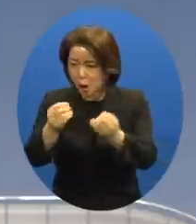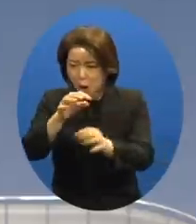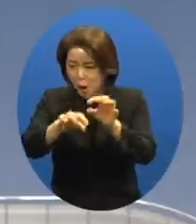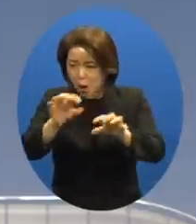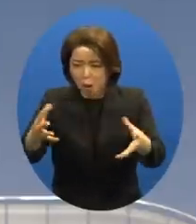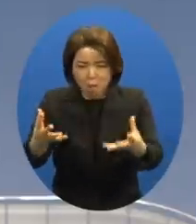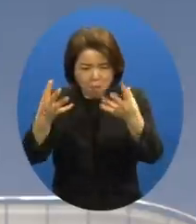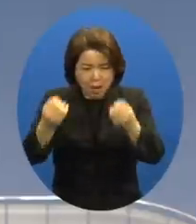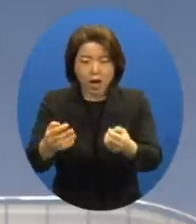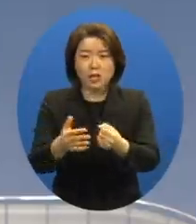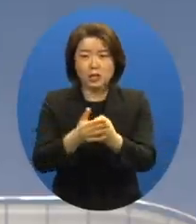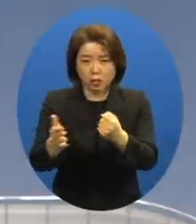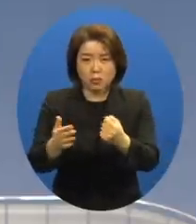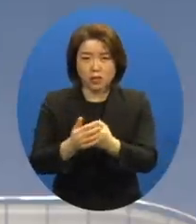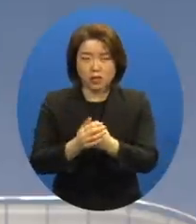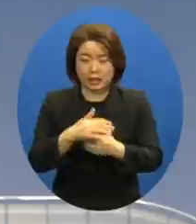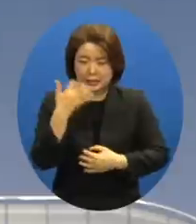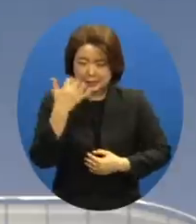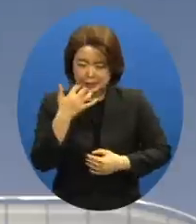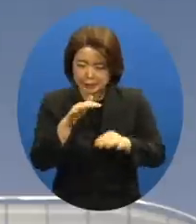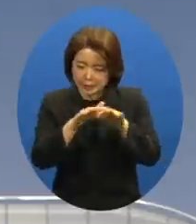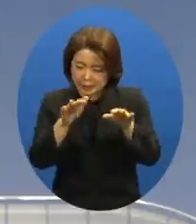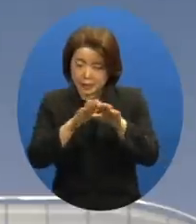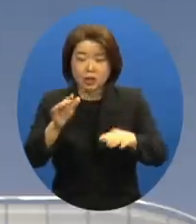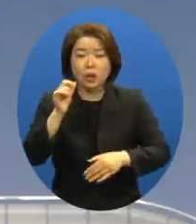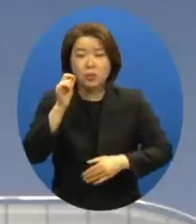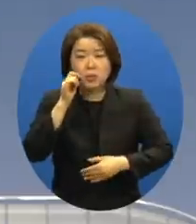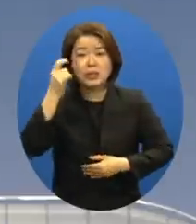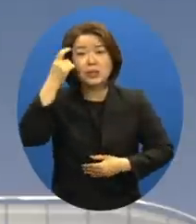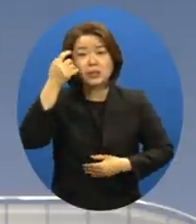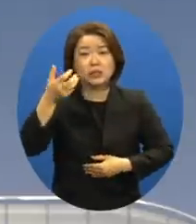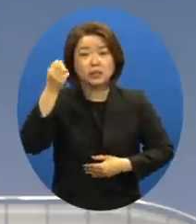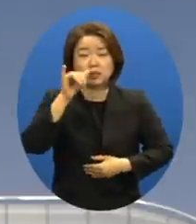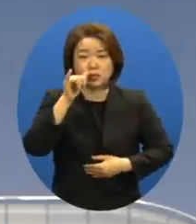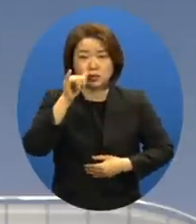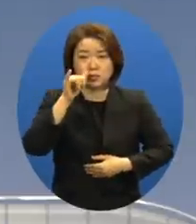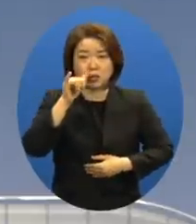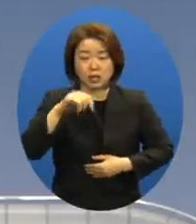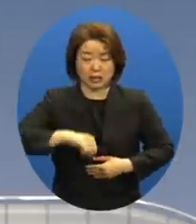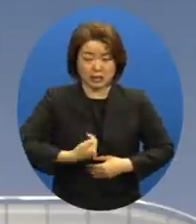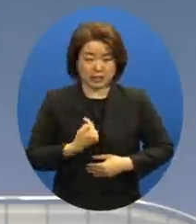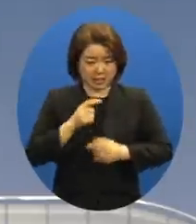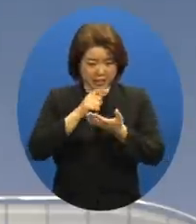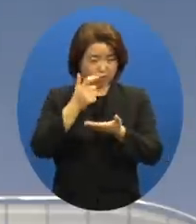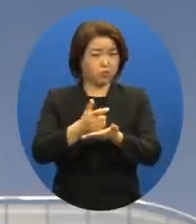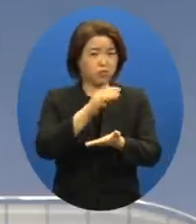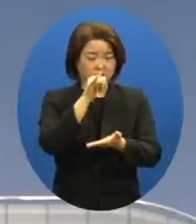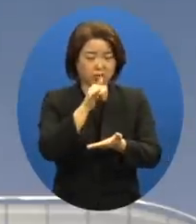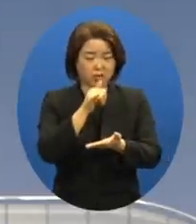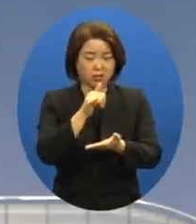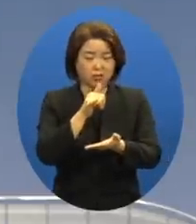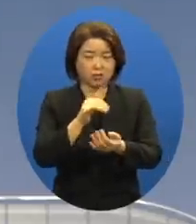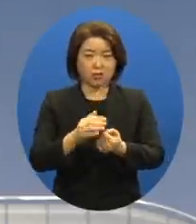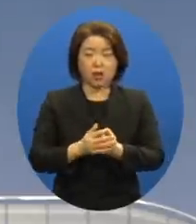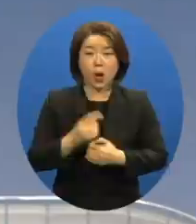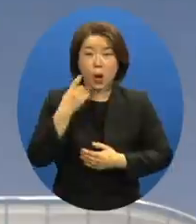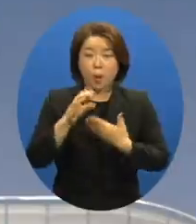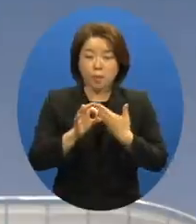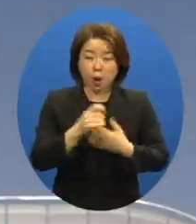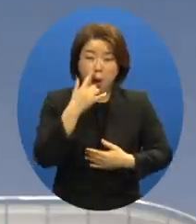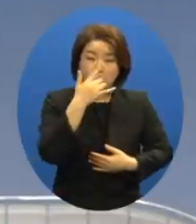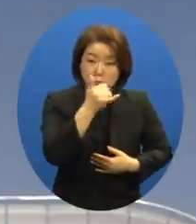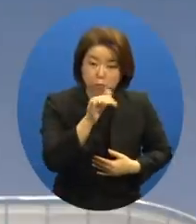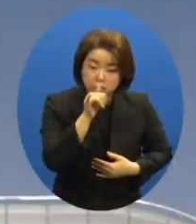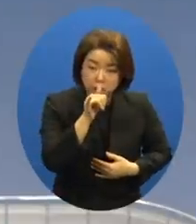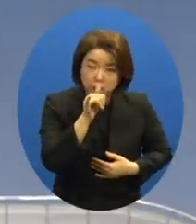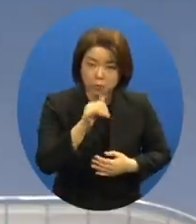많아서 음란을 해결하지 못한다고 생각합니다 그 스스로 속이고 있는 겁니다 만약 이 부모님이